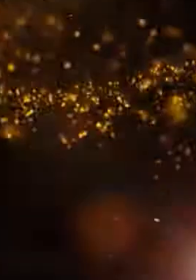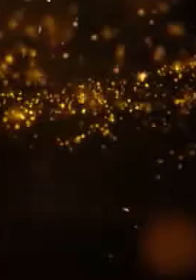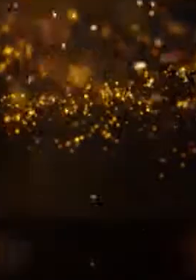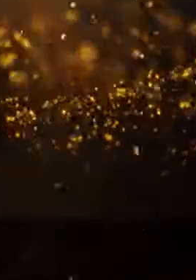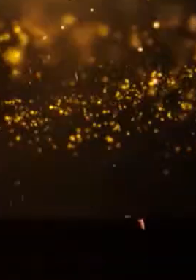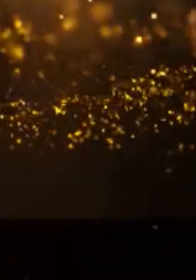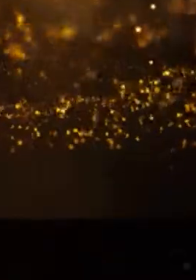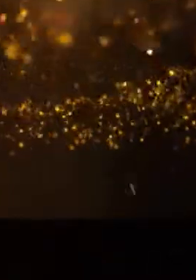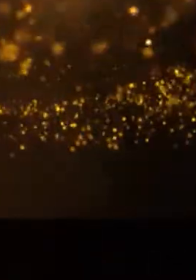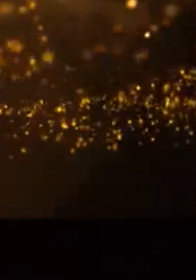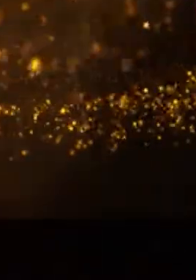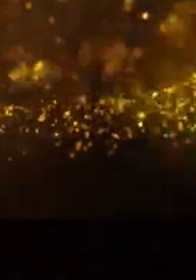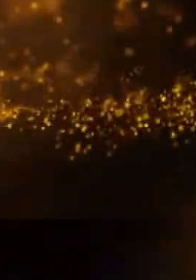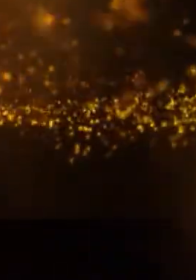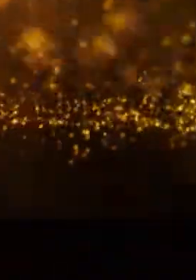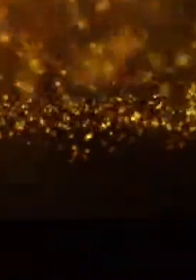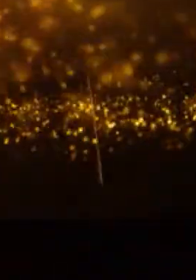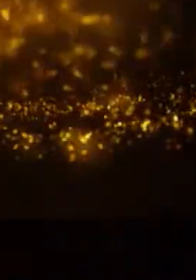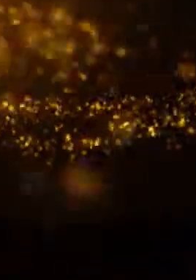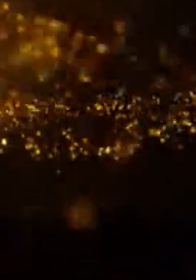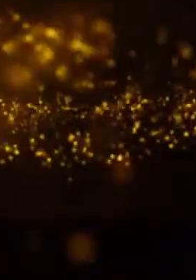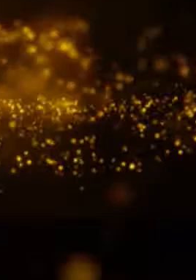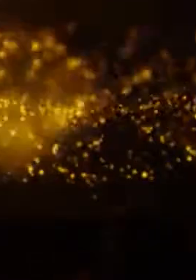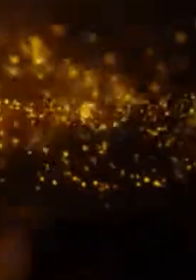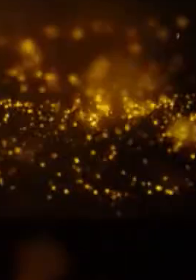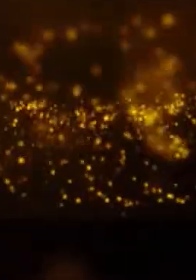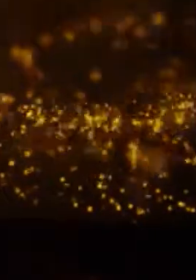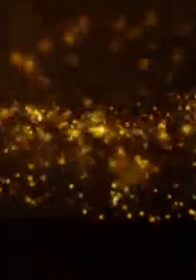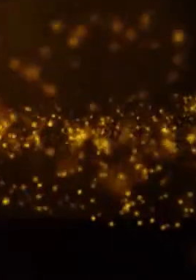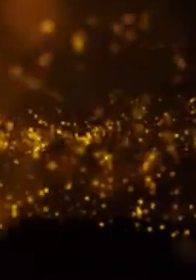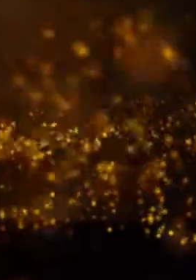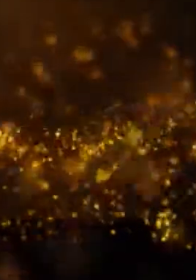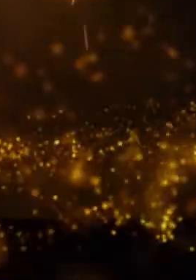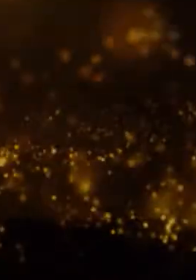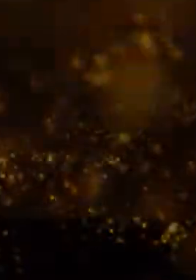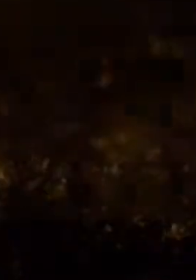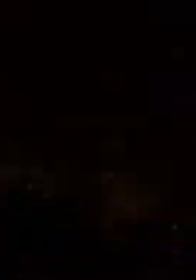กองทุนส่งเสริมและพัฒนาคุณภาพชีวิตคนพิการกระทรวงการพัฒนาสังคมและความมั่นคง